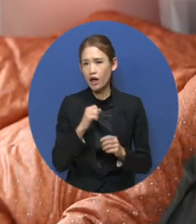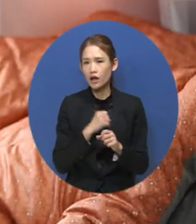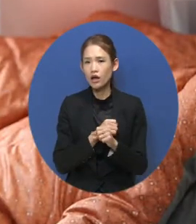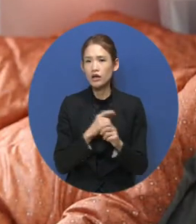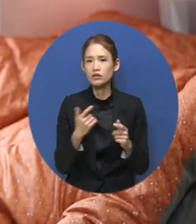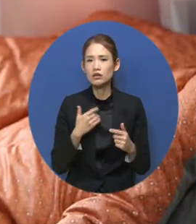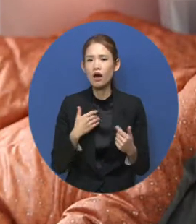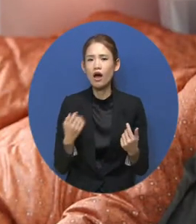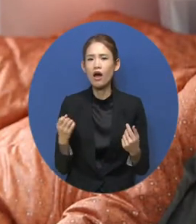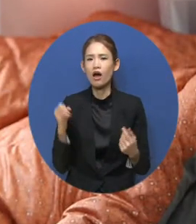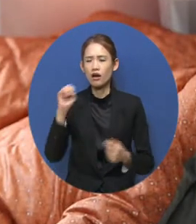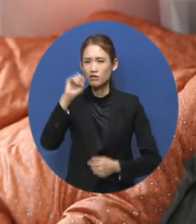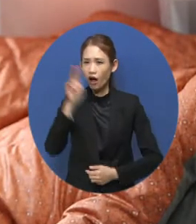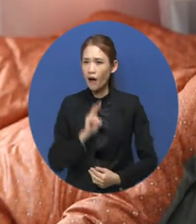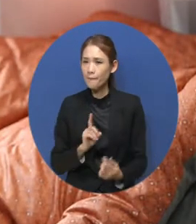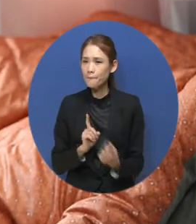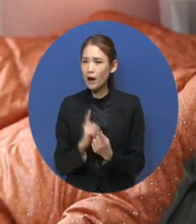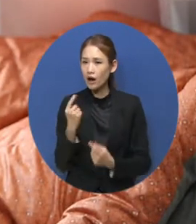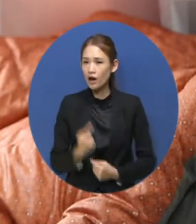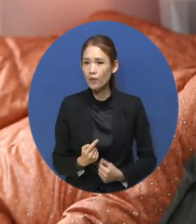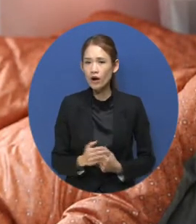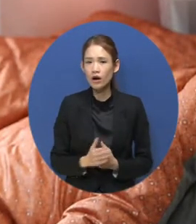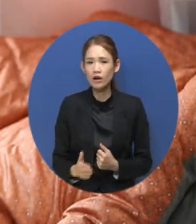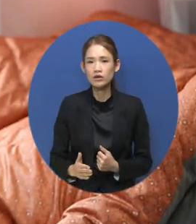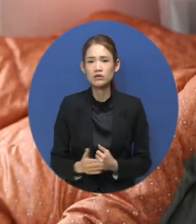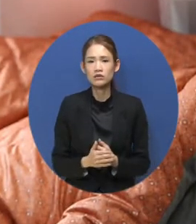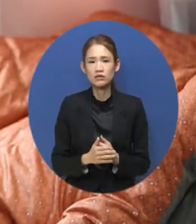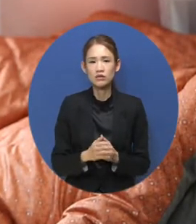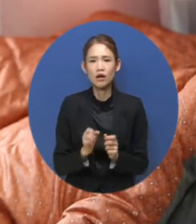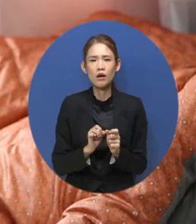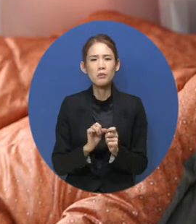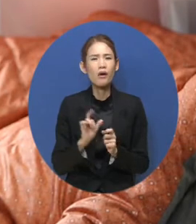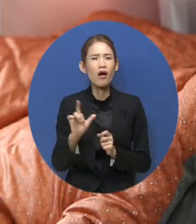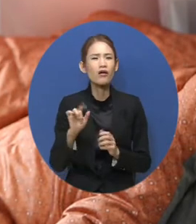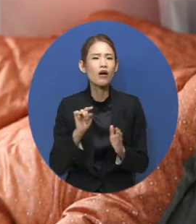나한테도 이런 일이 있구나 하는 생각이 들고 또 먼데 와서 이걸 가도 못하고